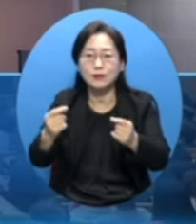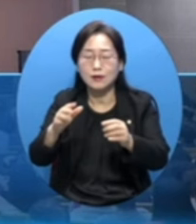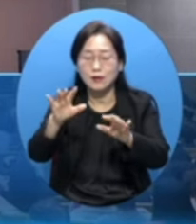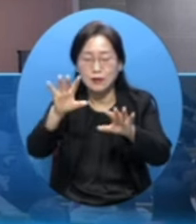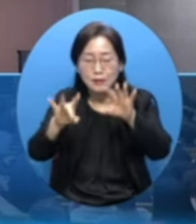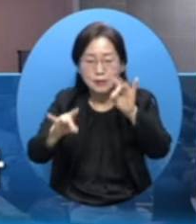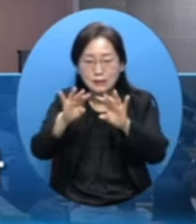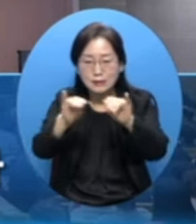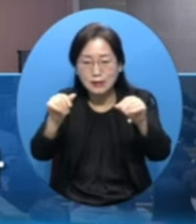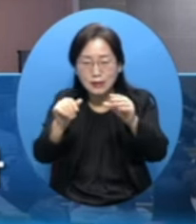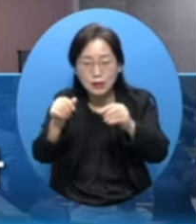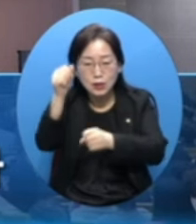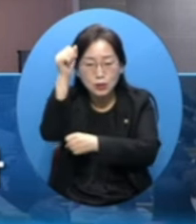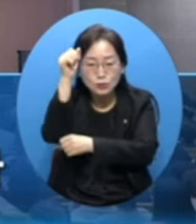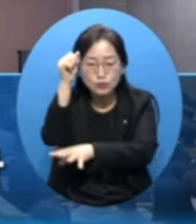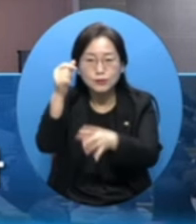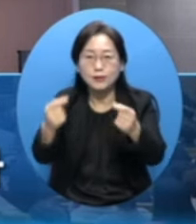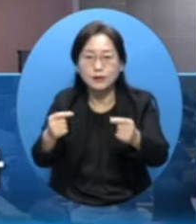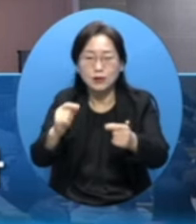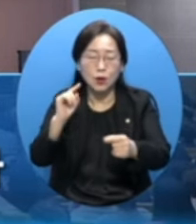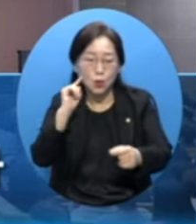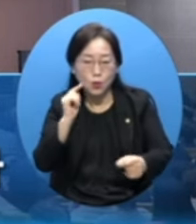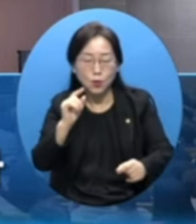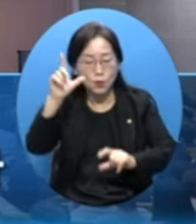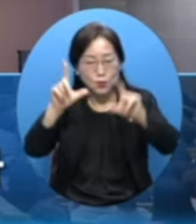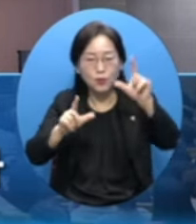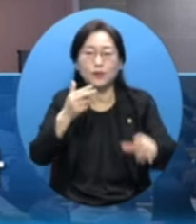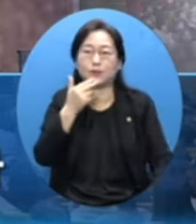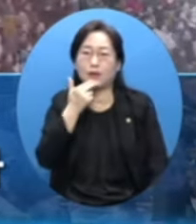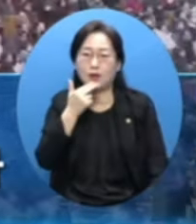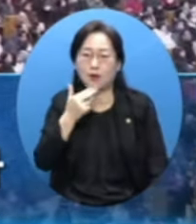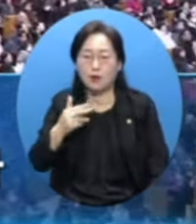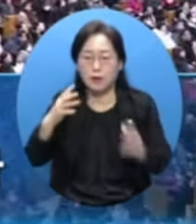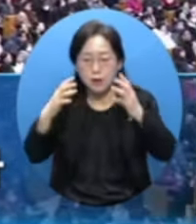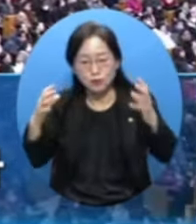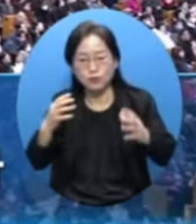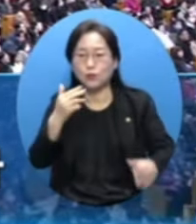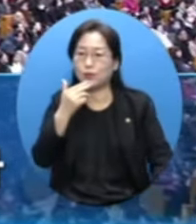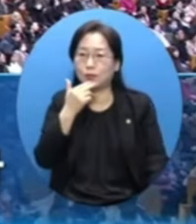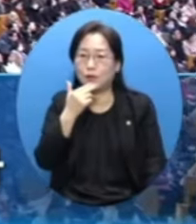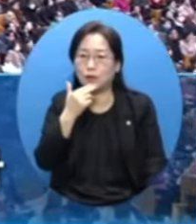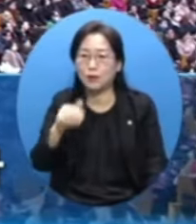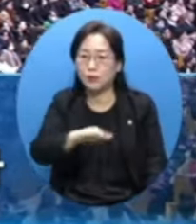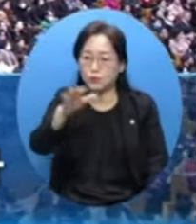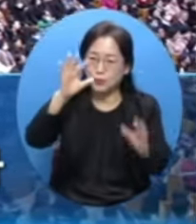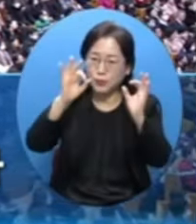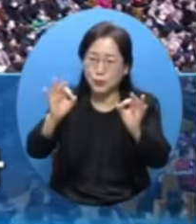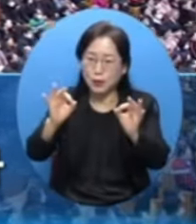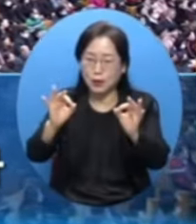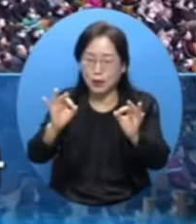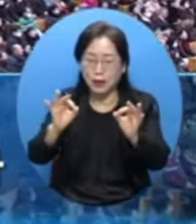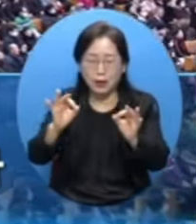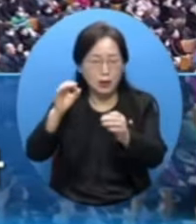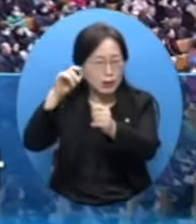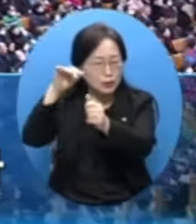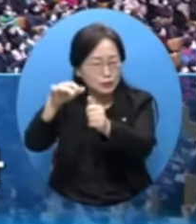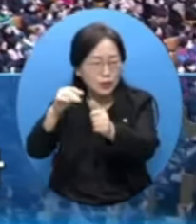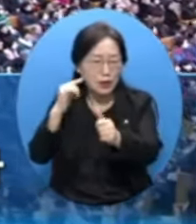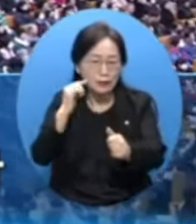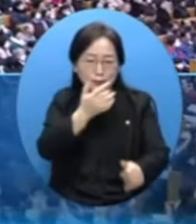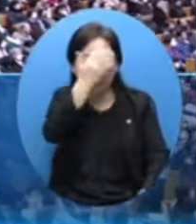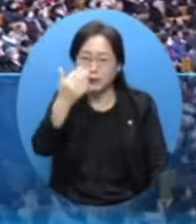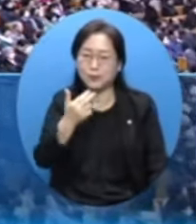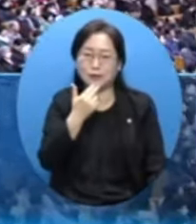뿌리 같아서 고운 모양도 없고 풍채도 없은즉 우리가 보기에 흠모할 만한 아름다운 것이